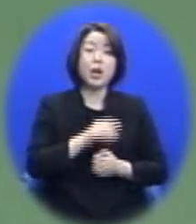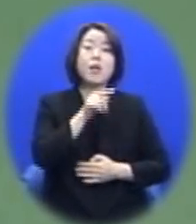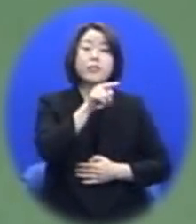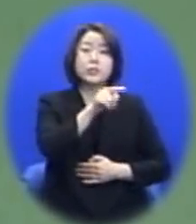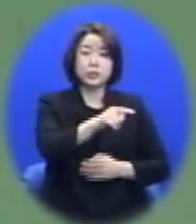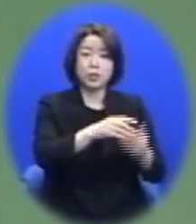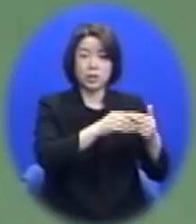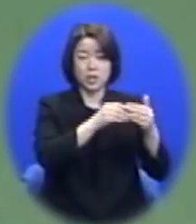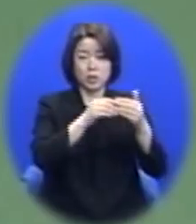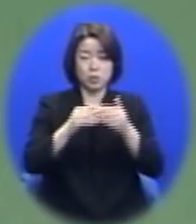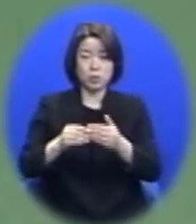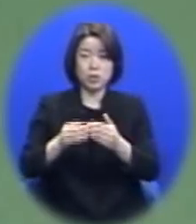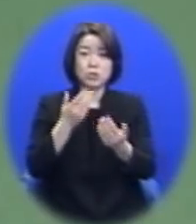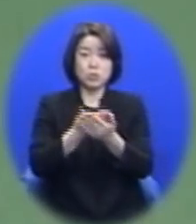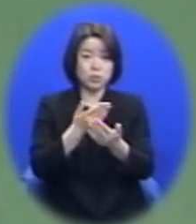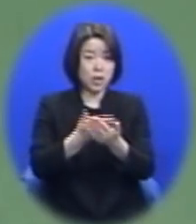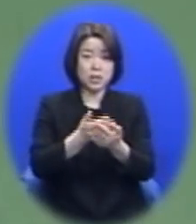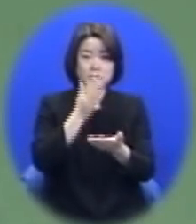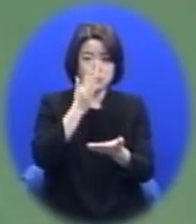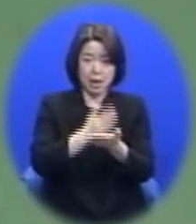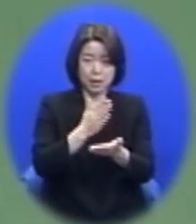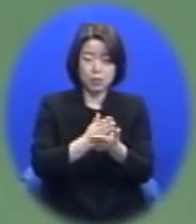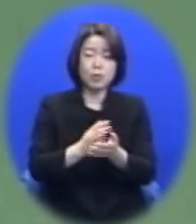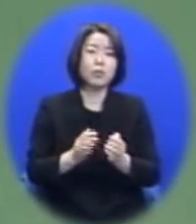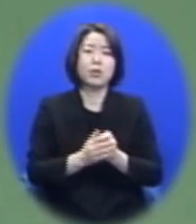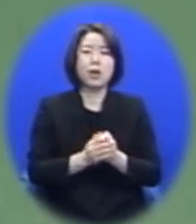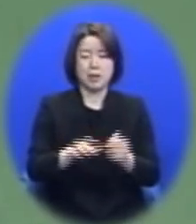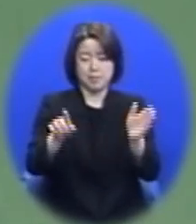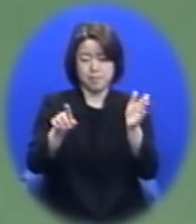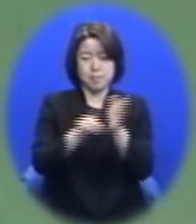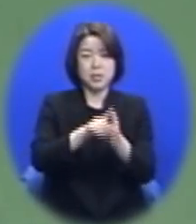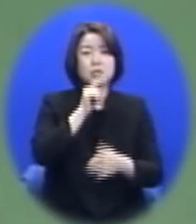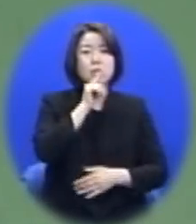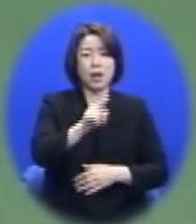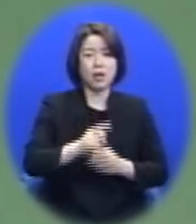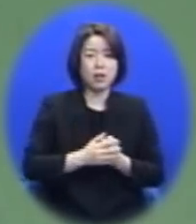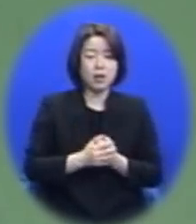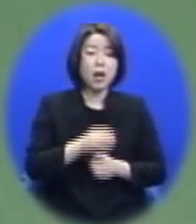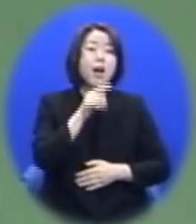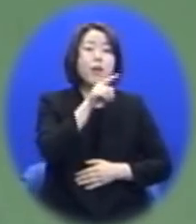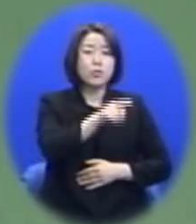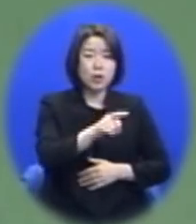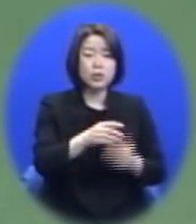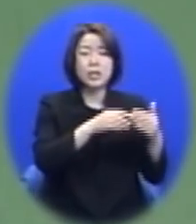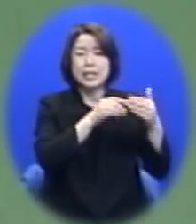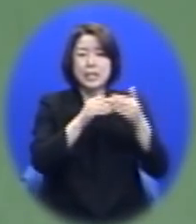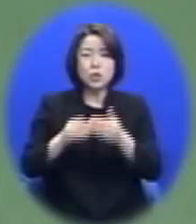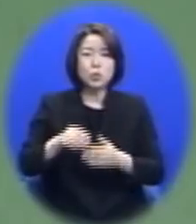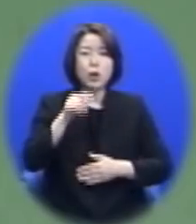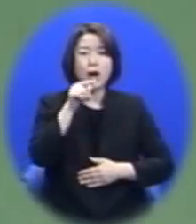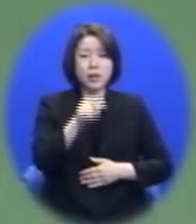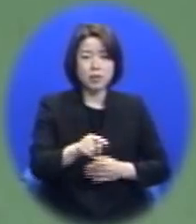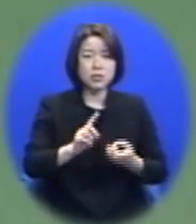너를 인도해 주시기를 구하지 말고 믿으라. 너를 인도할 것을 믿으라.